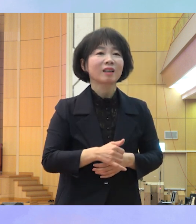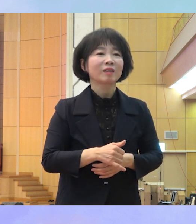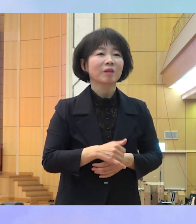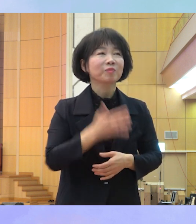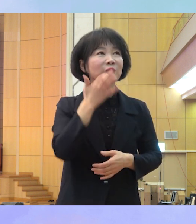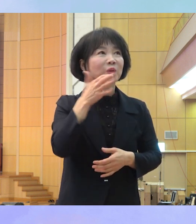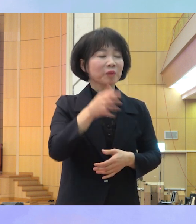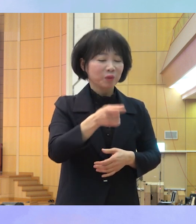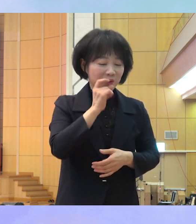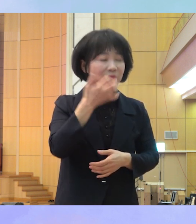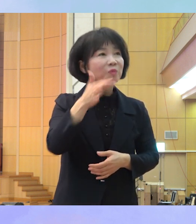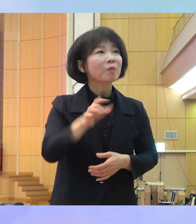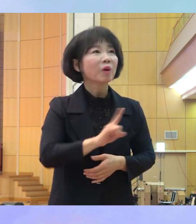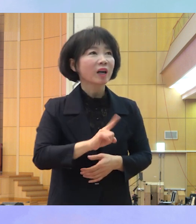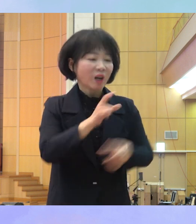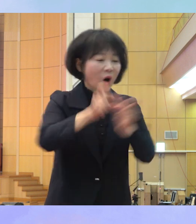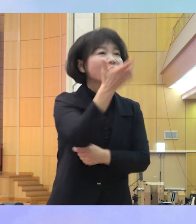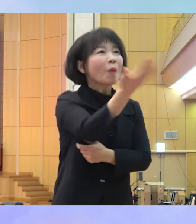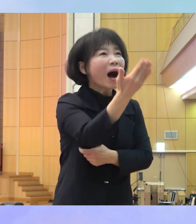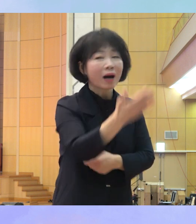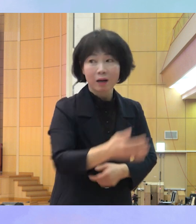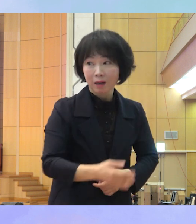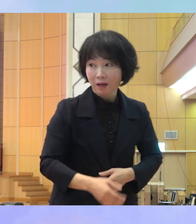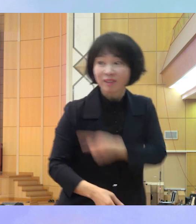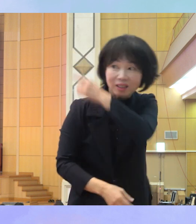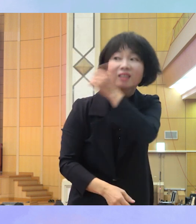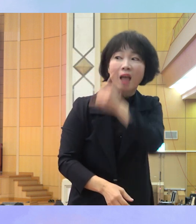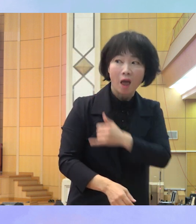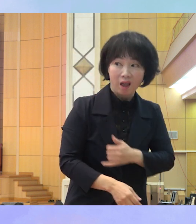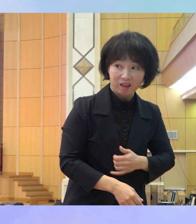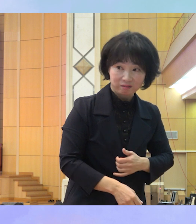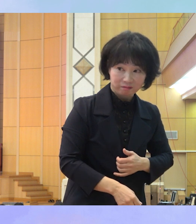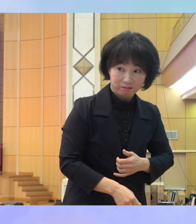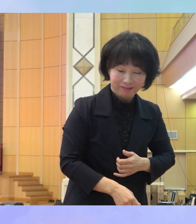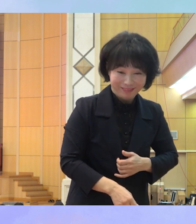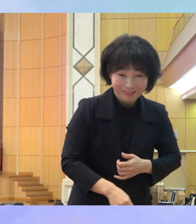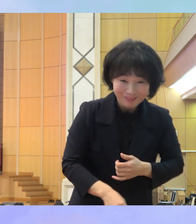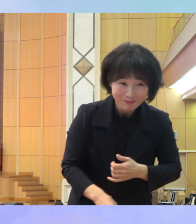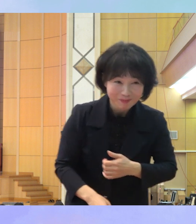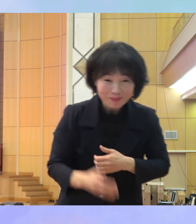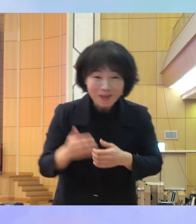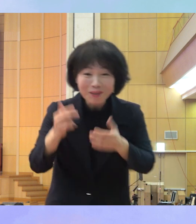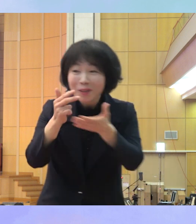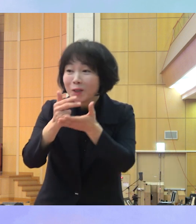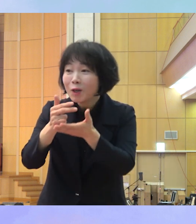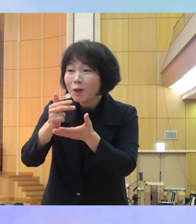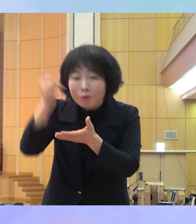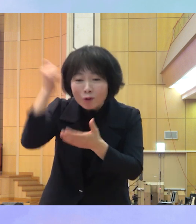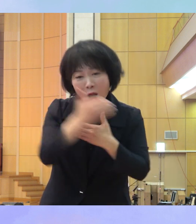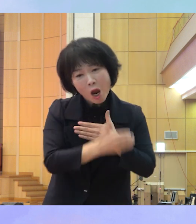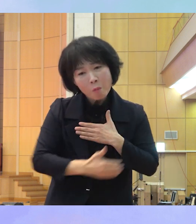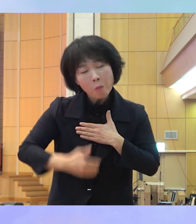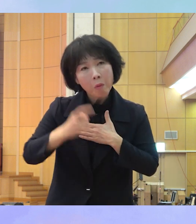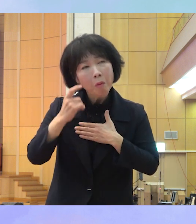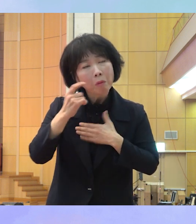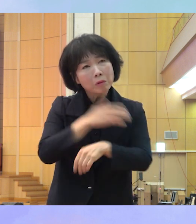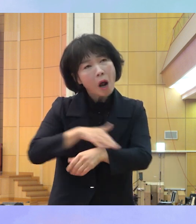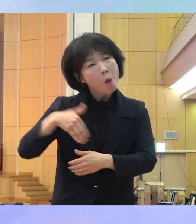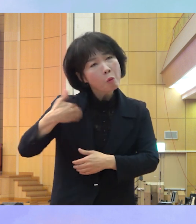이 잔을 마실지니 주의 몸을 분별치 못하고 먹고 마시는